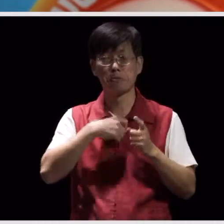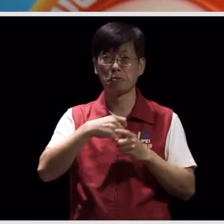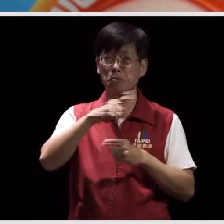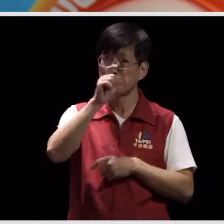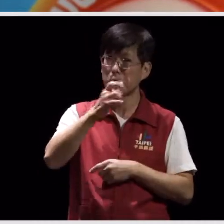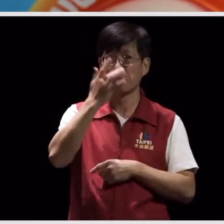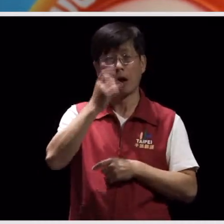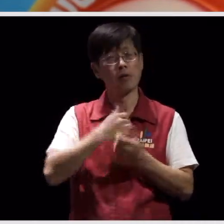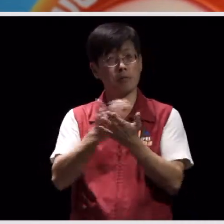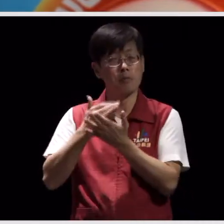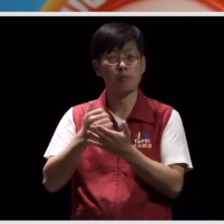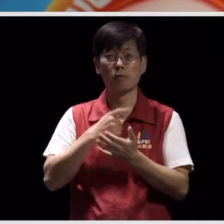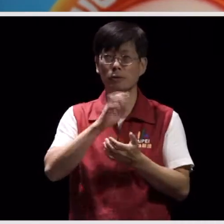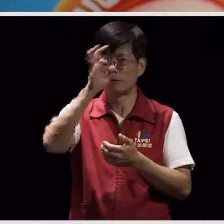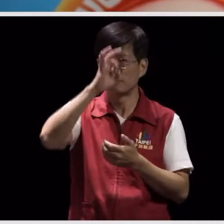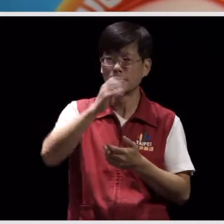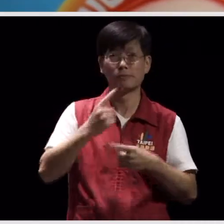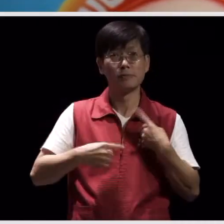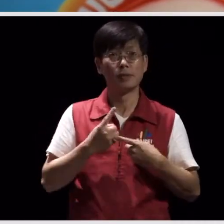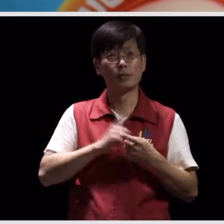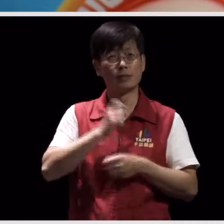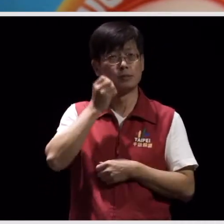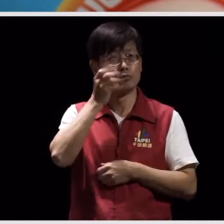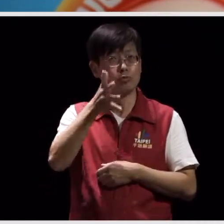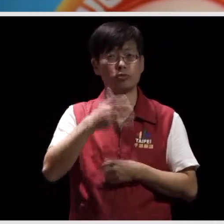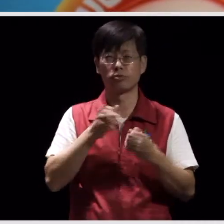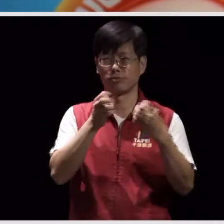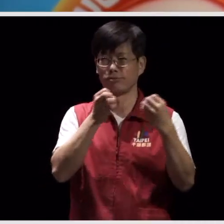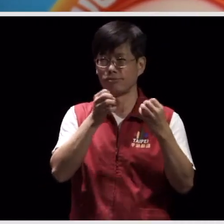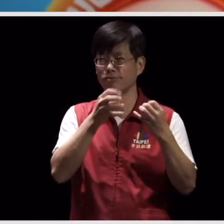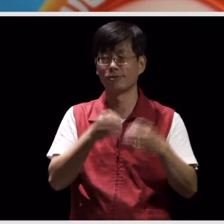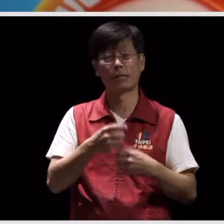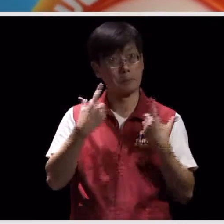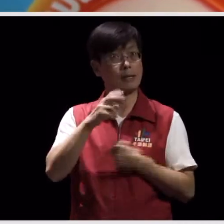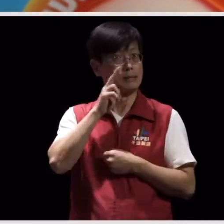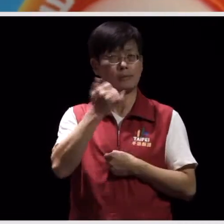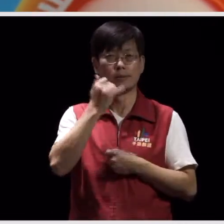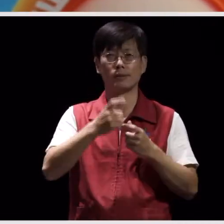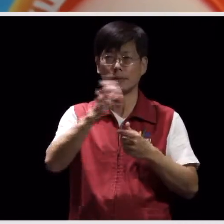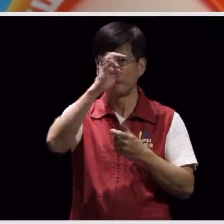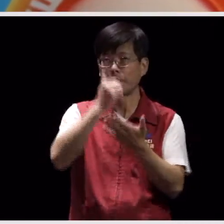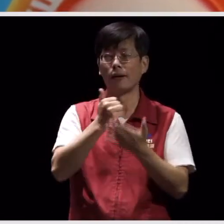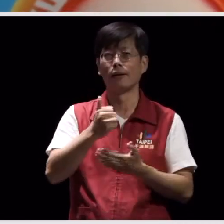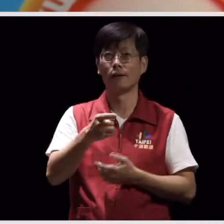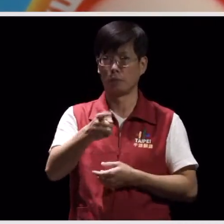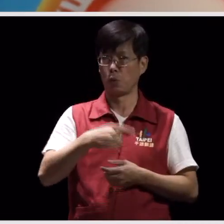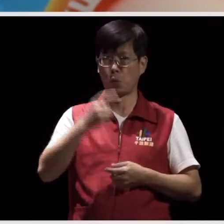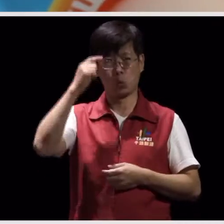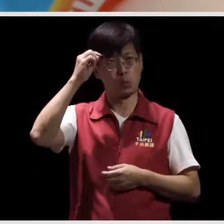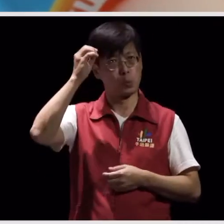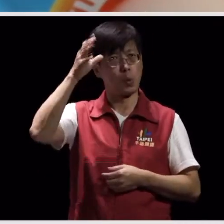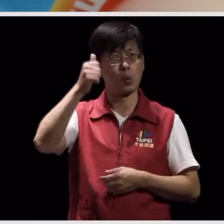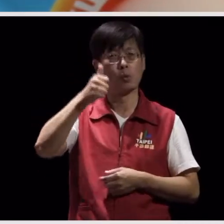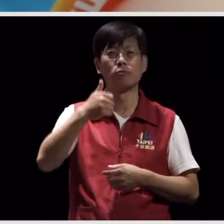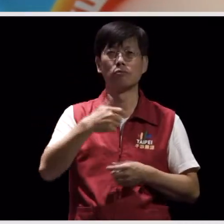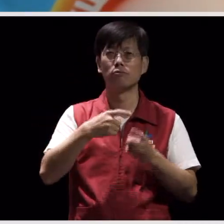自由，然后花了将近五个多月的时间，然后一直聊一直聊聊了。他也一直以为这样可以得到答案，因为那些人都有智慧嘛，他